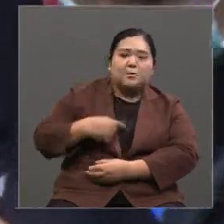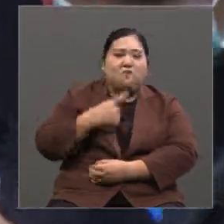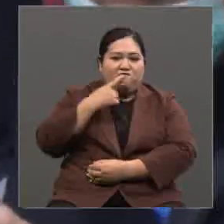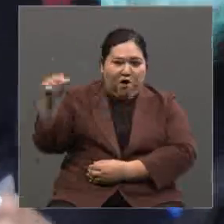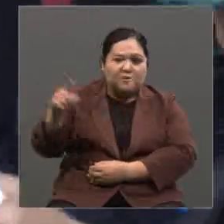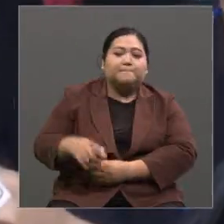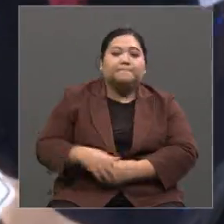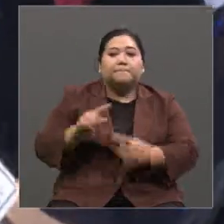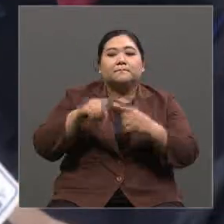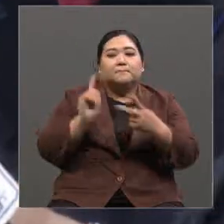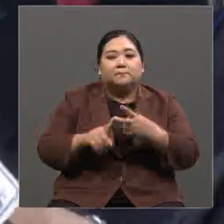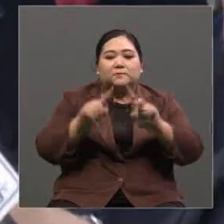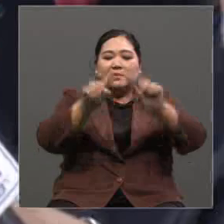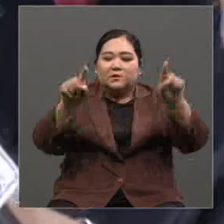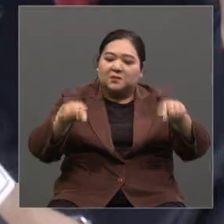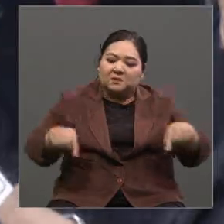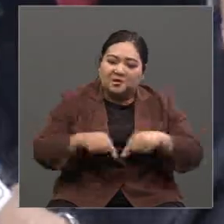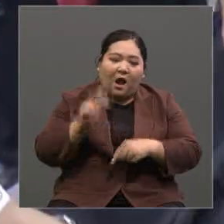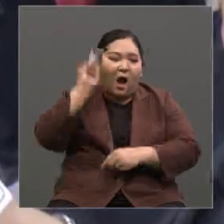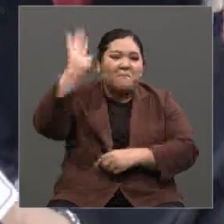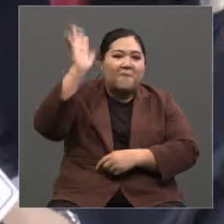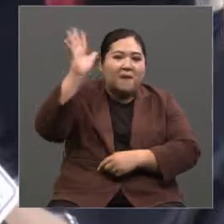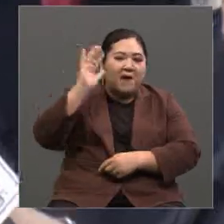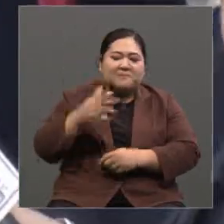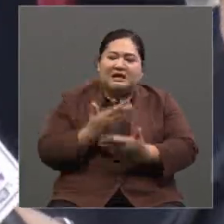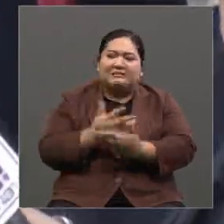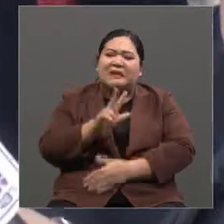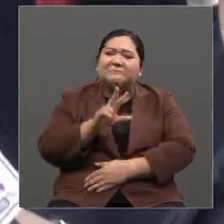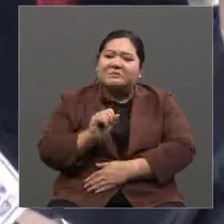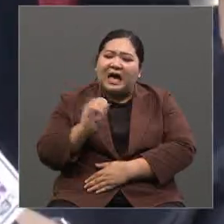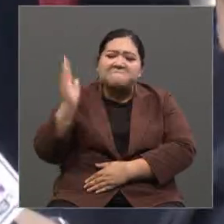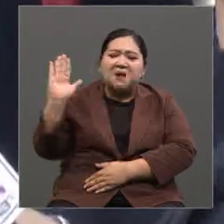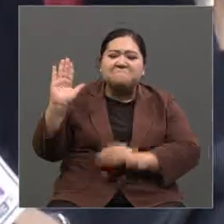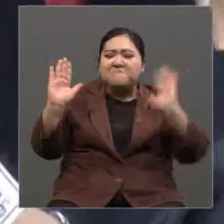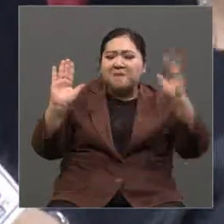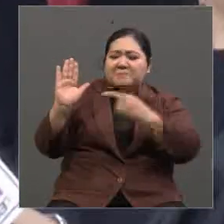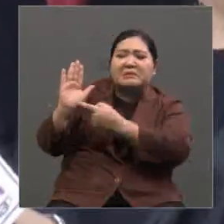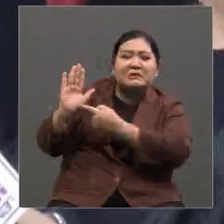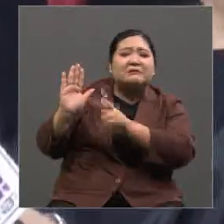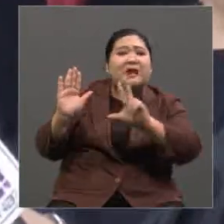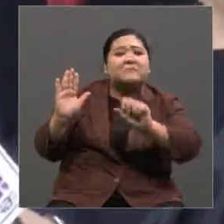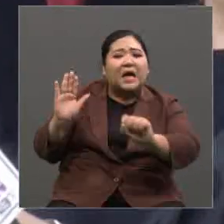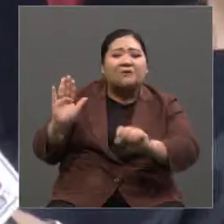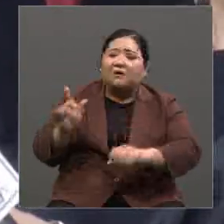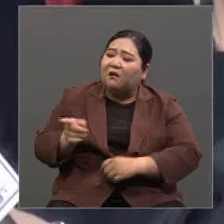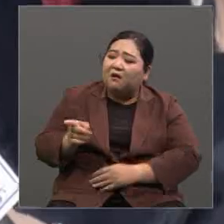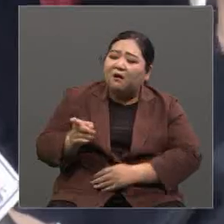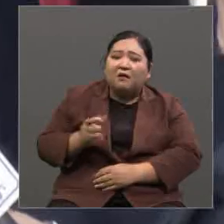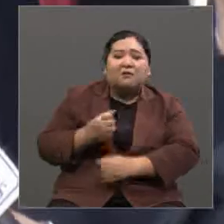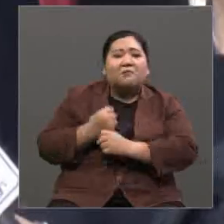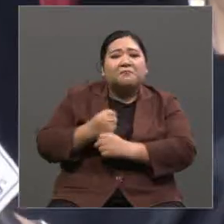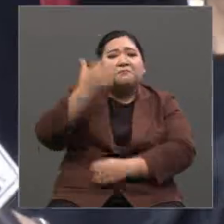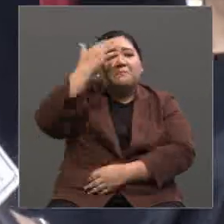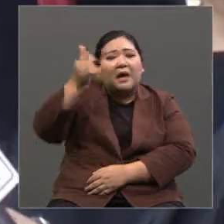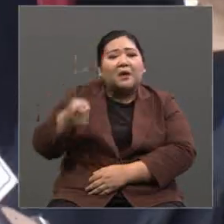ใบเสนอราคาค่าแถลงออกสื่อจำนวน 3แสนบาทออกมาเปิดเผยเพราะมองว่าเป็น